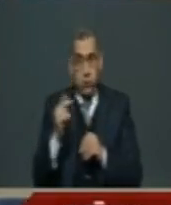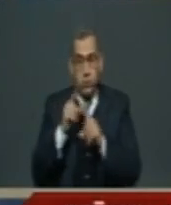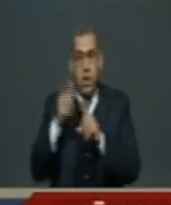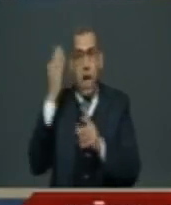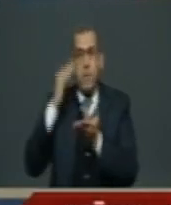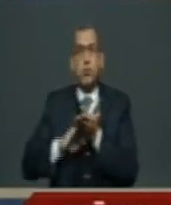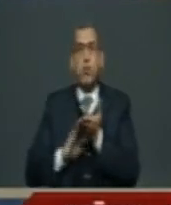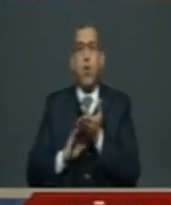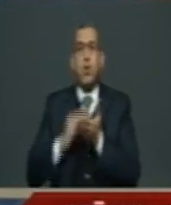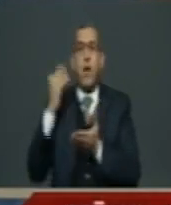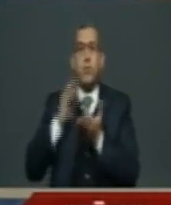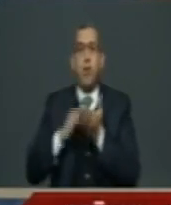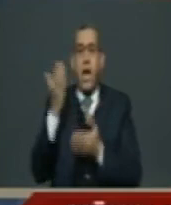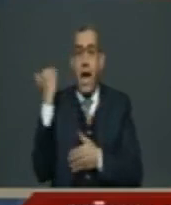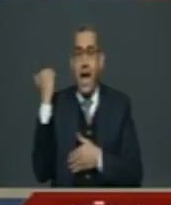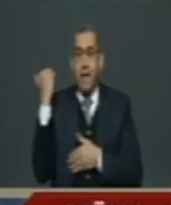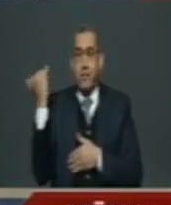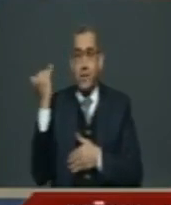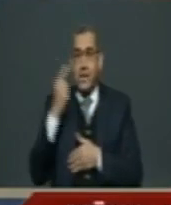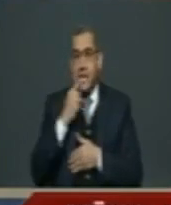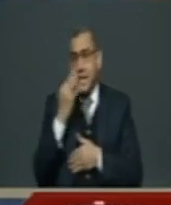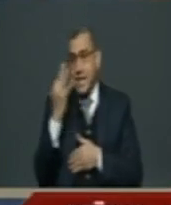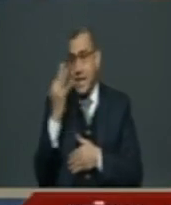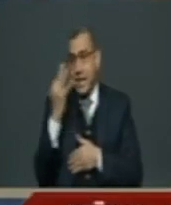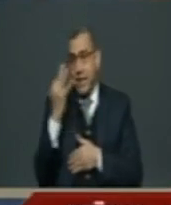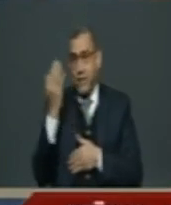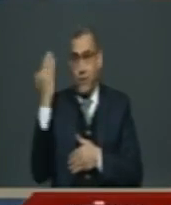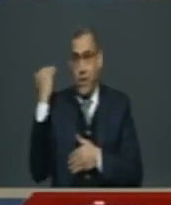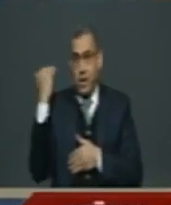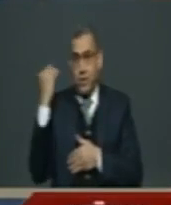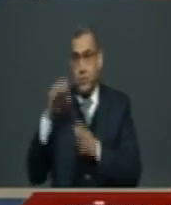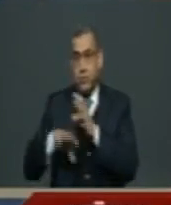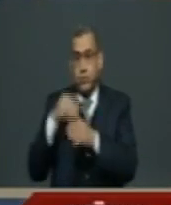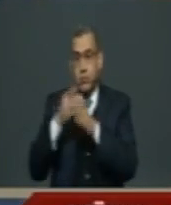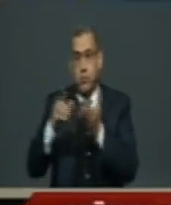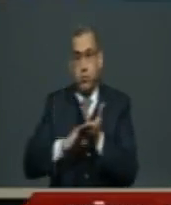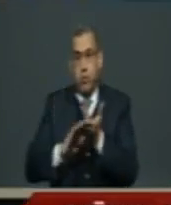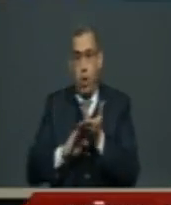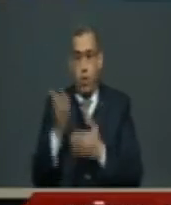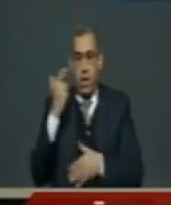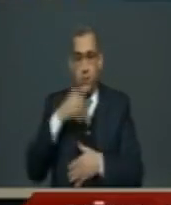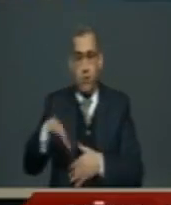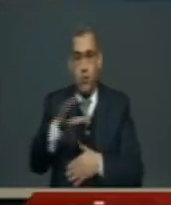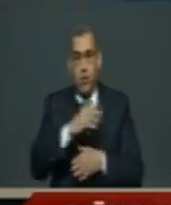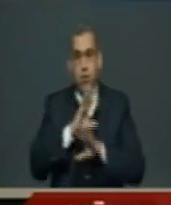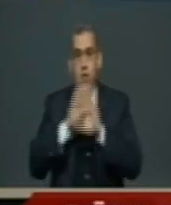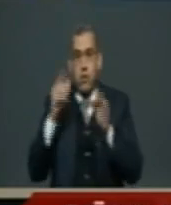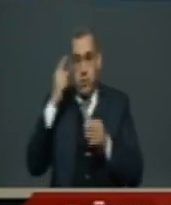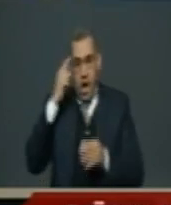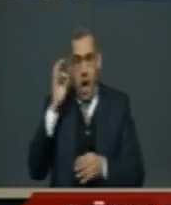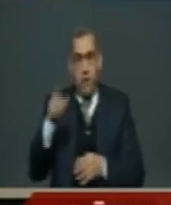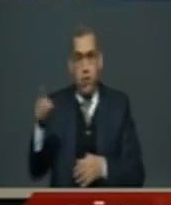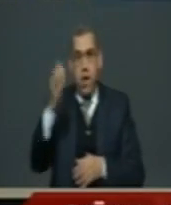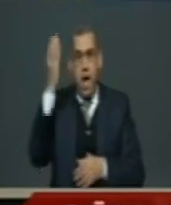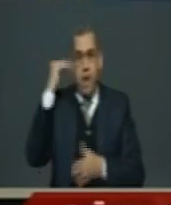كنا بالقريب العاجل منذ 3 سنوات فقط هذا الصرح لم يكن موجود، والجميع يعلم ماذا كانت